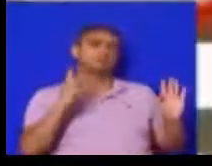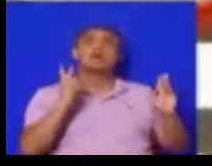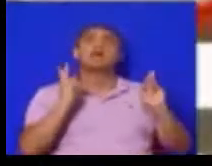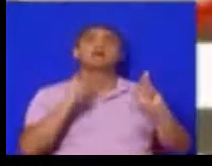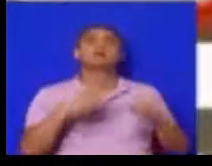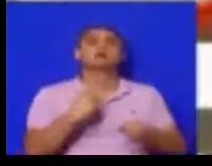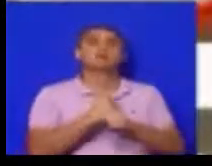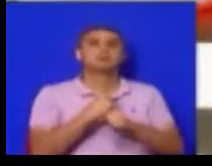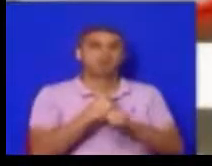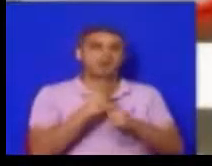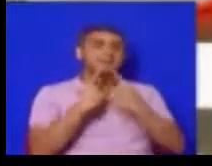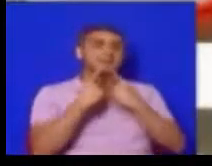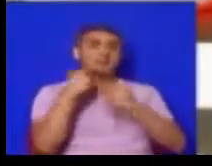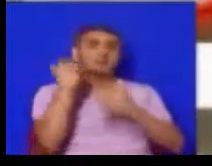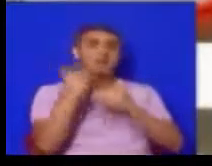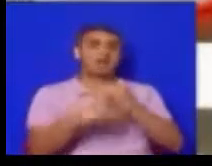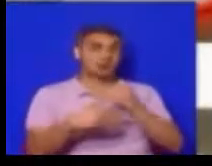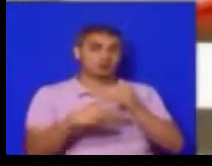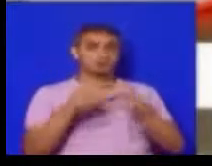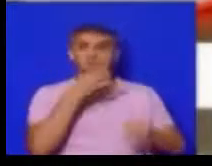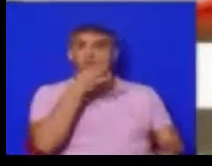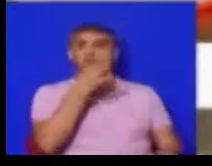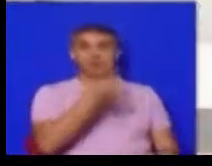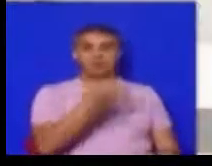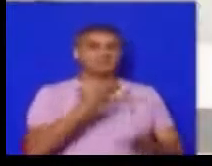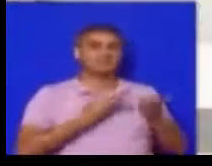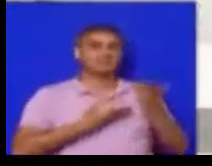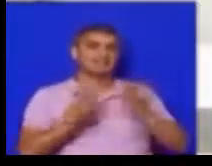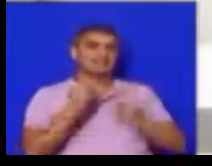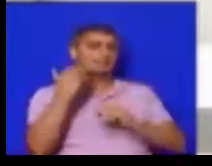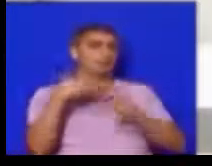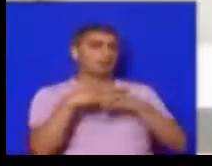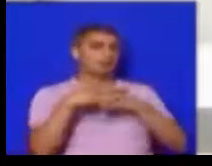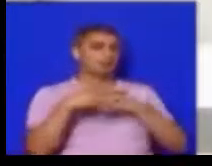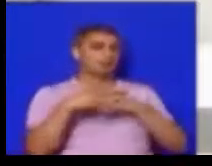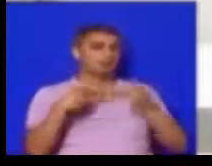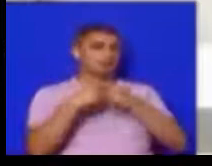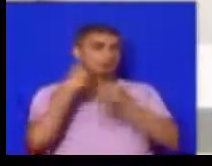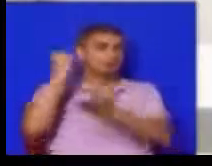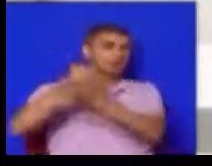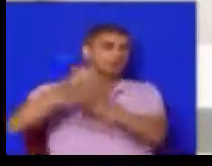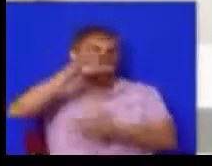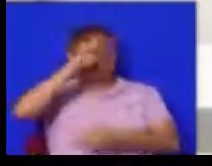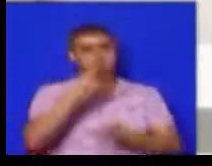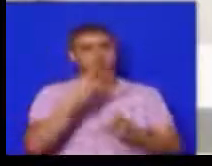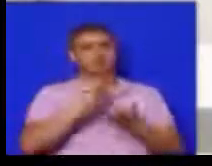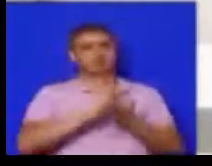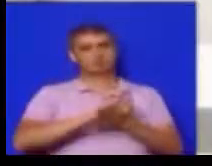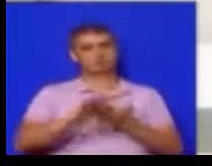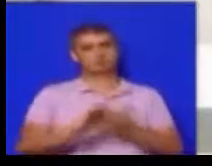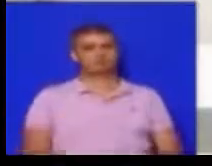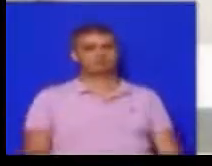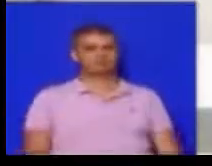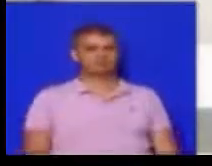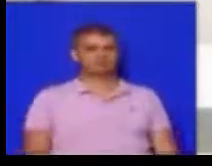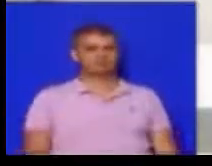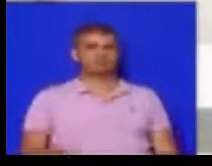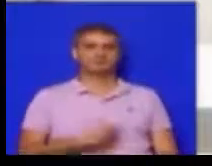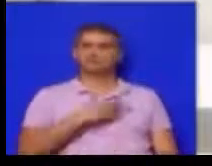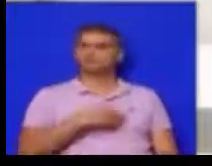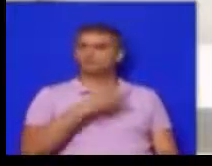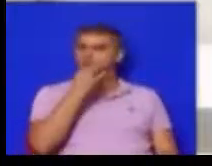הפעולה, הדיון האחרון בשאלת יחסינו עם ארצות הברית בהקשרי תקיפה באיראן, הוא דיון יותר פשוט. אני רוצה לשאול